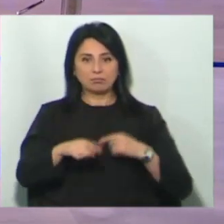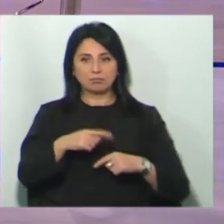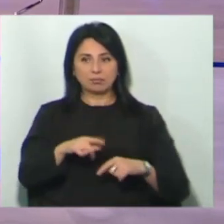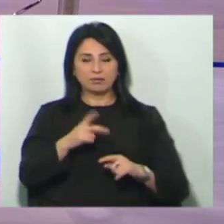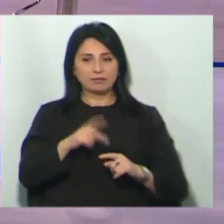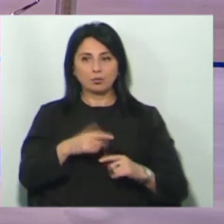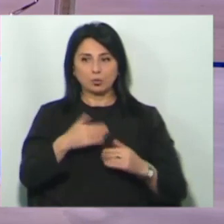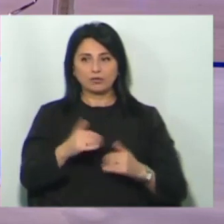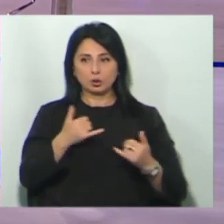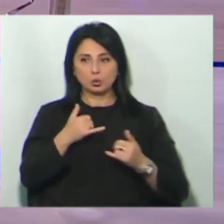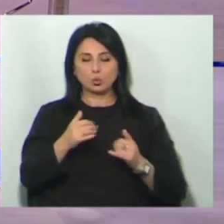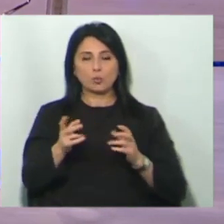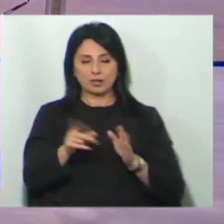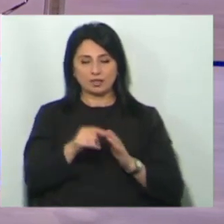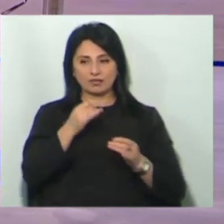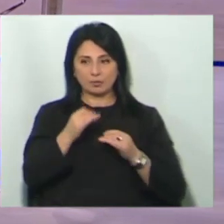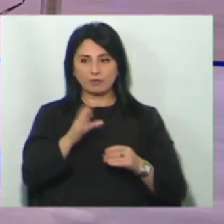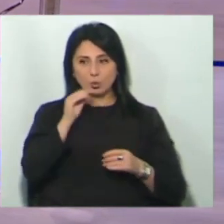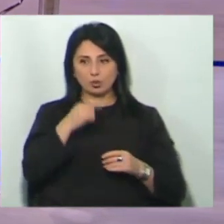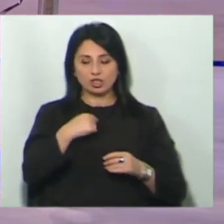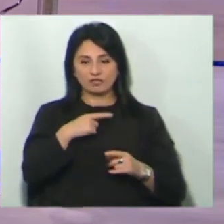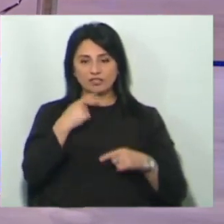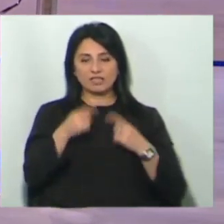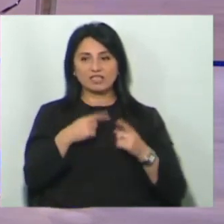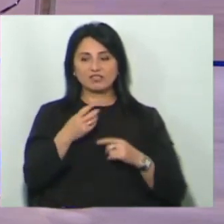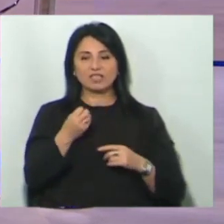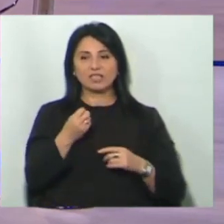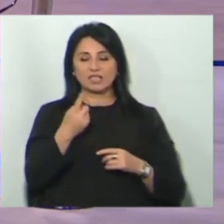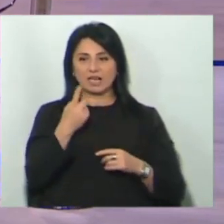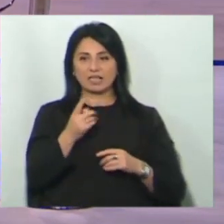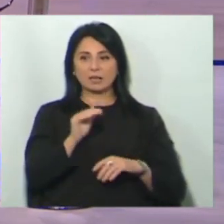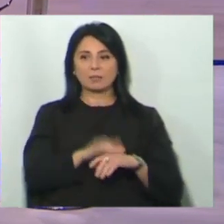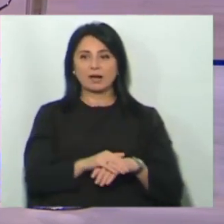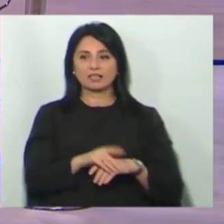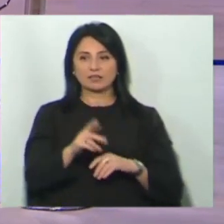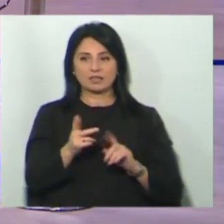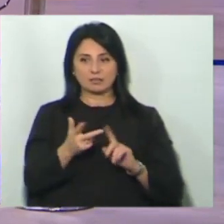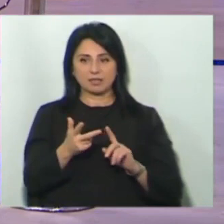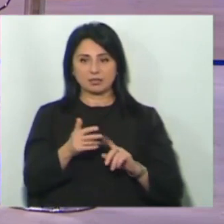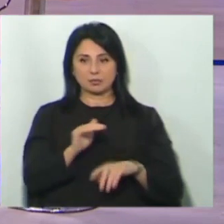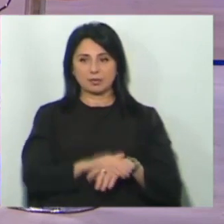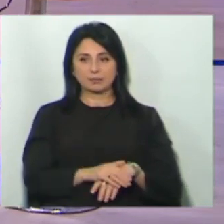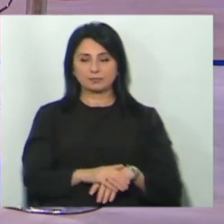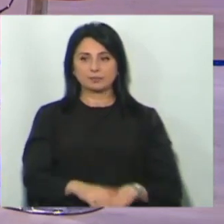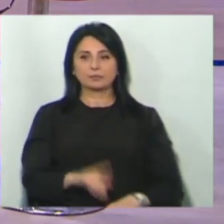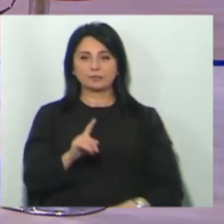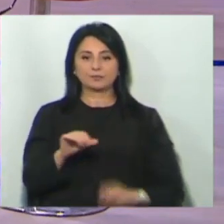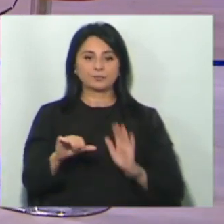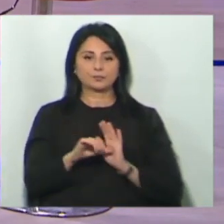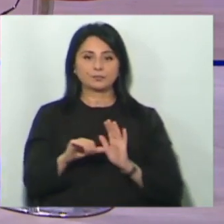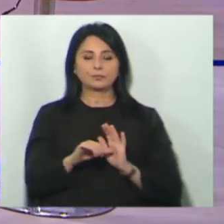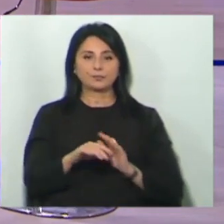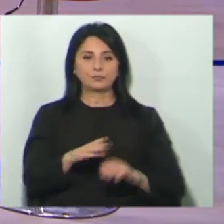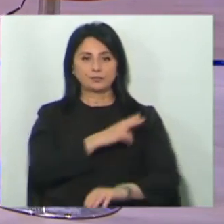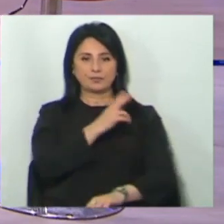თემას დაუბრუნდებით უკვე სტუმართან ერთად. Და როდესაც ჩვენ საუბრობთ კიდევ ერთ ფაქტორზე, ეს არის მესამე ფაქტორი, რაშიც